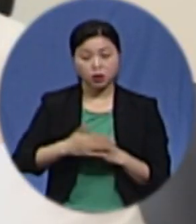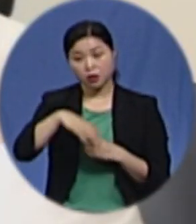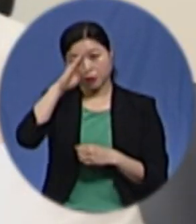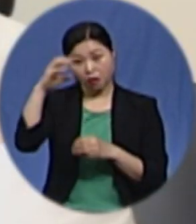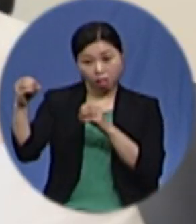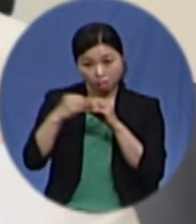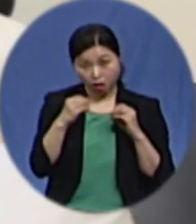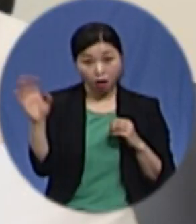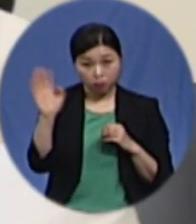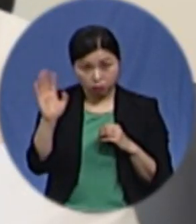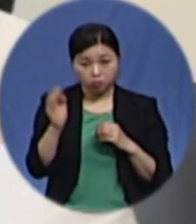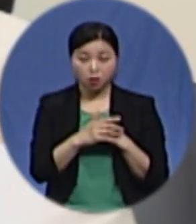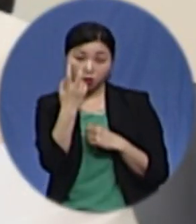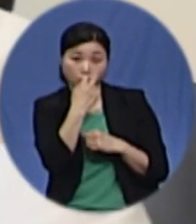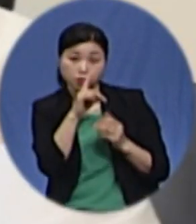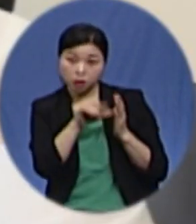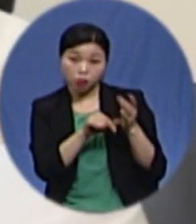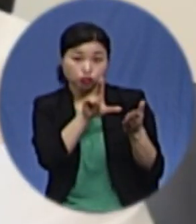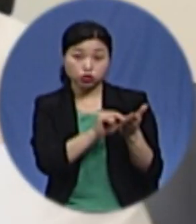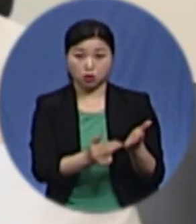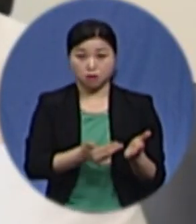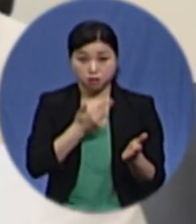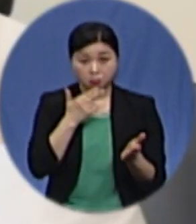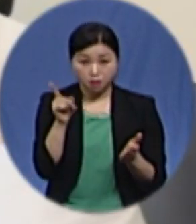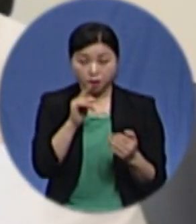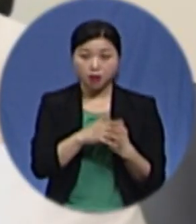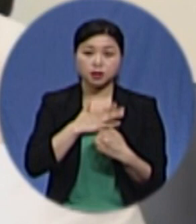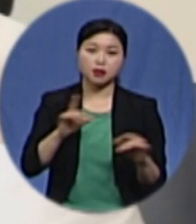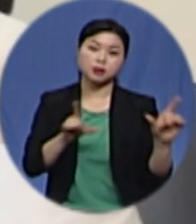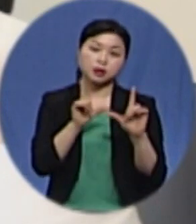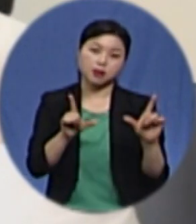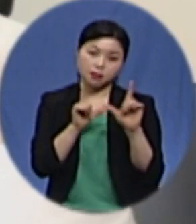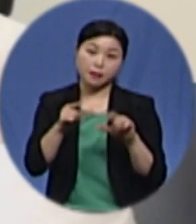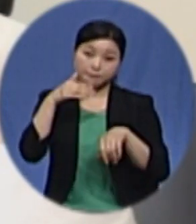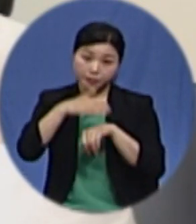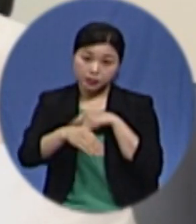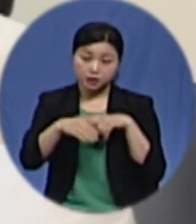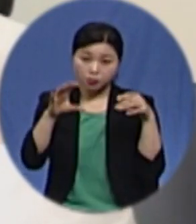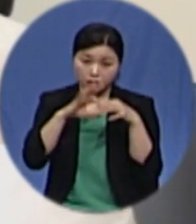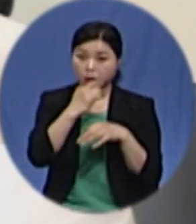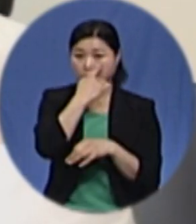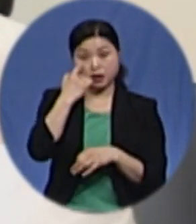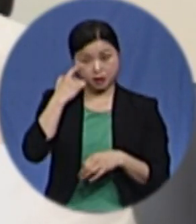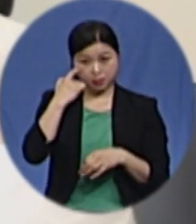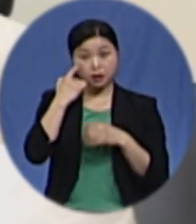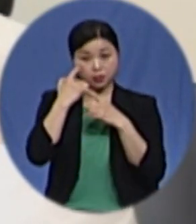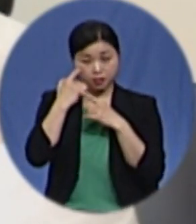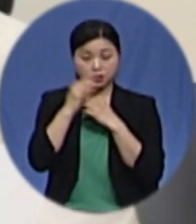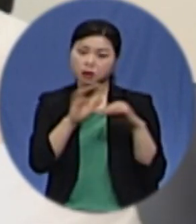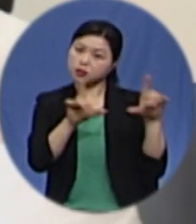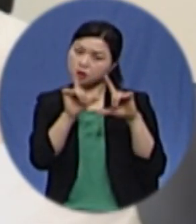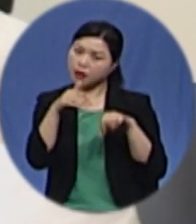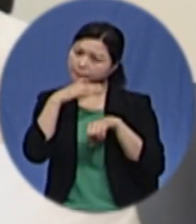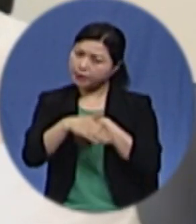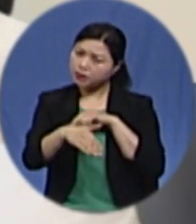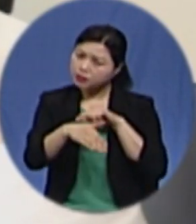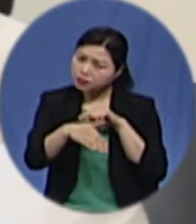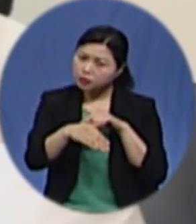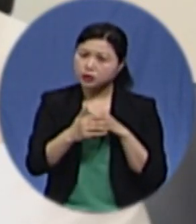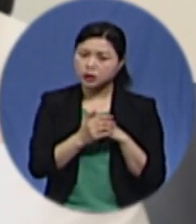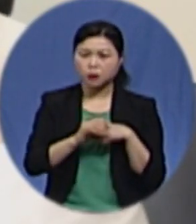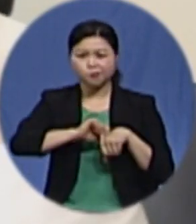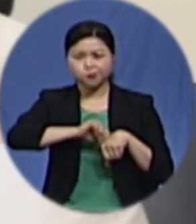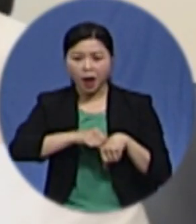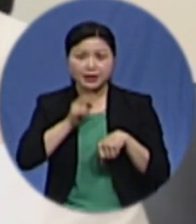다 검사상에 큰 문제가 없다고 하면 이제 라이프스타일에 대해서 체크를 해서 그 사람의 라이프스타일이 좀